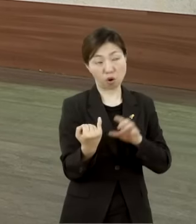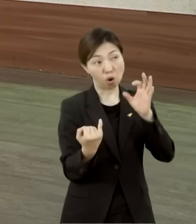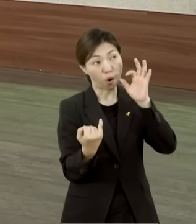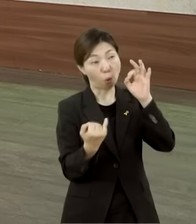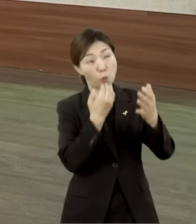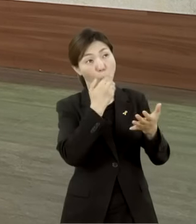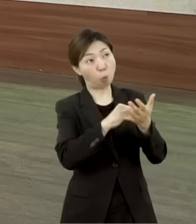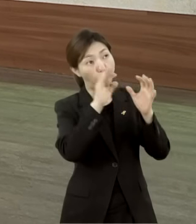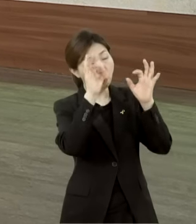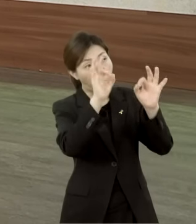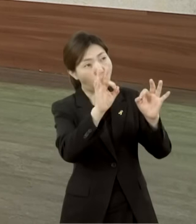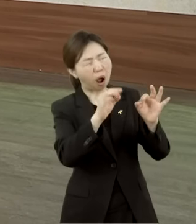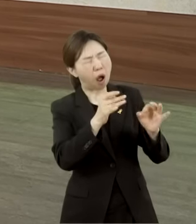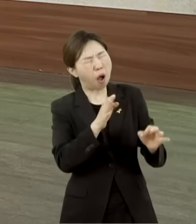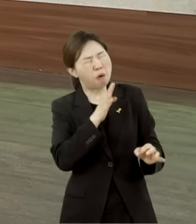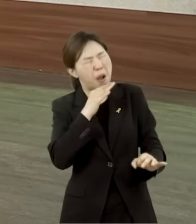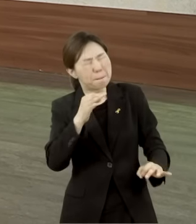깜짝